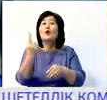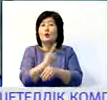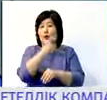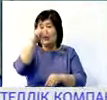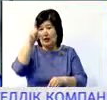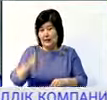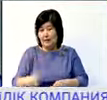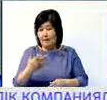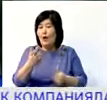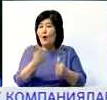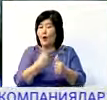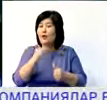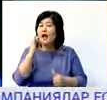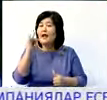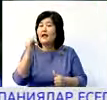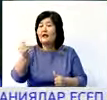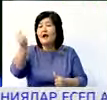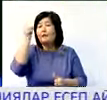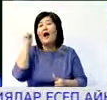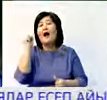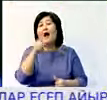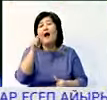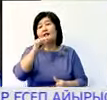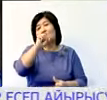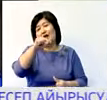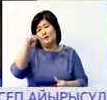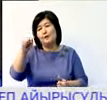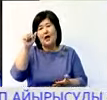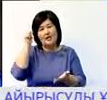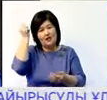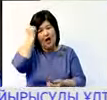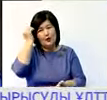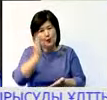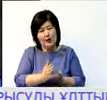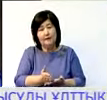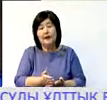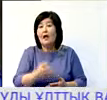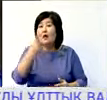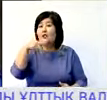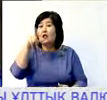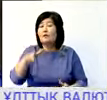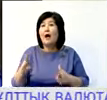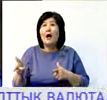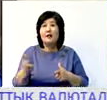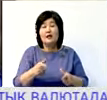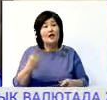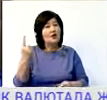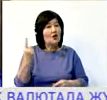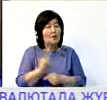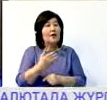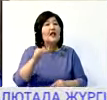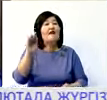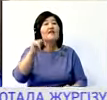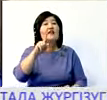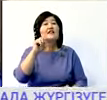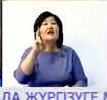баласы. Оның есімі тарих бетінде алтын әріптермен жазулы. 20 адам дайындалды. Ең бірінші енді